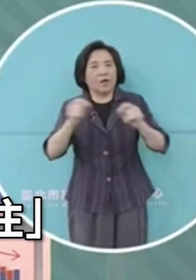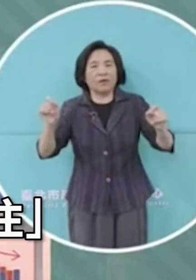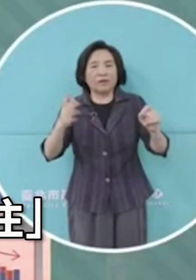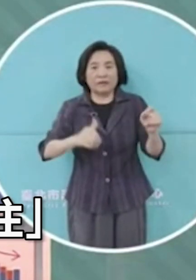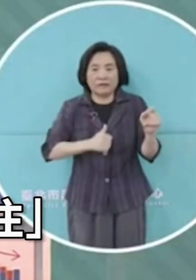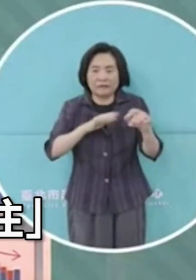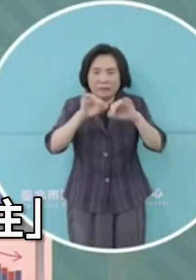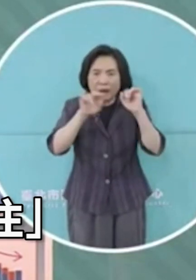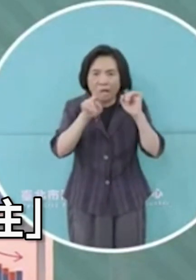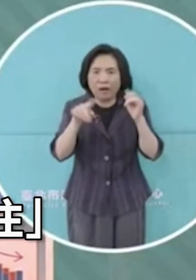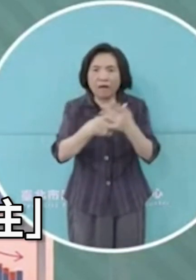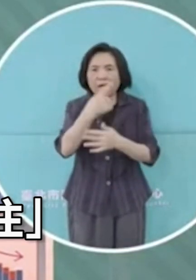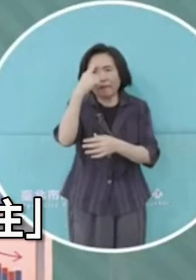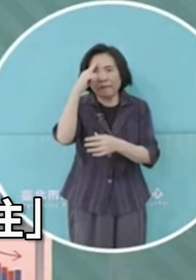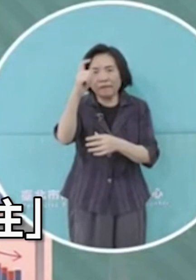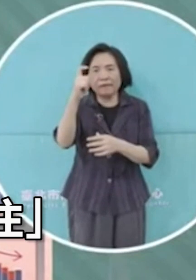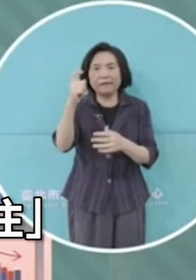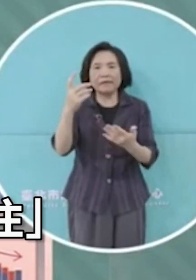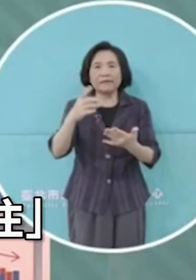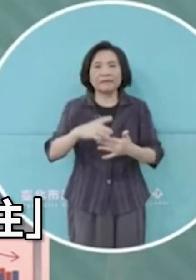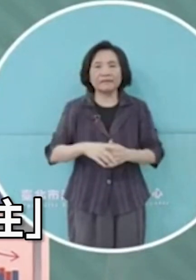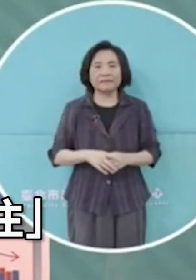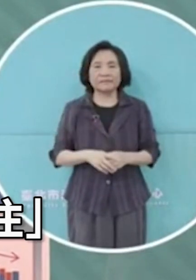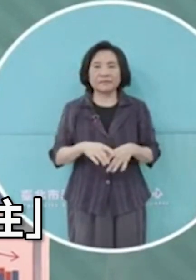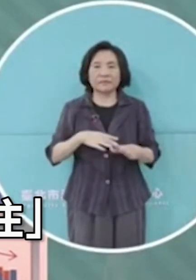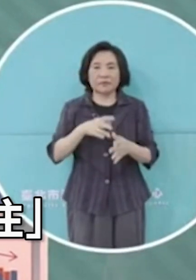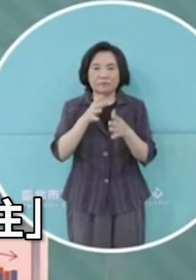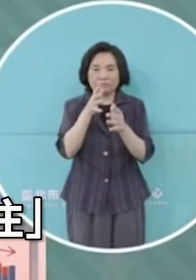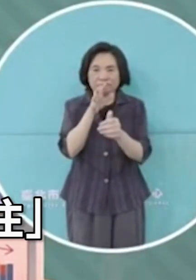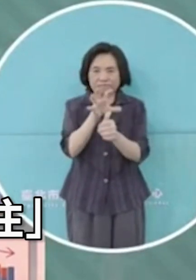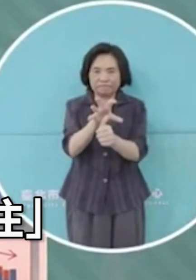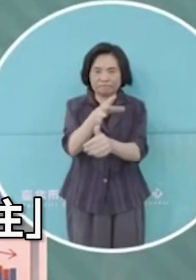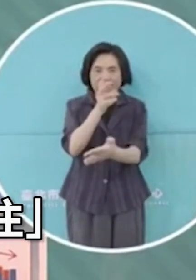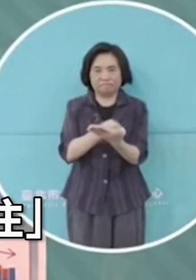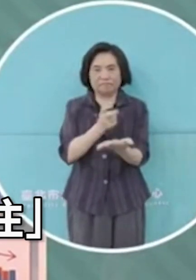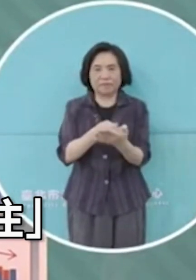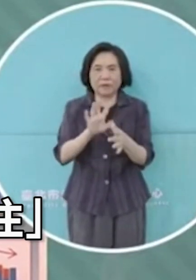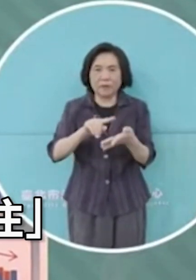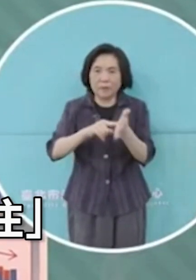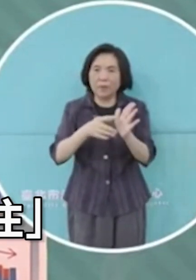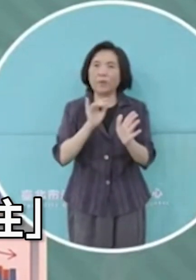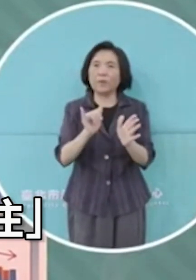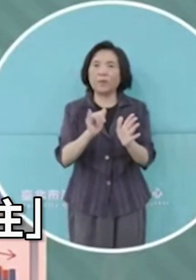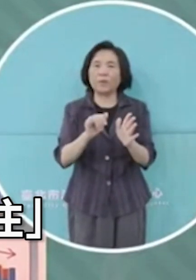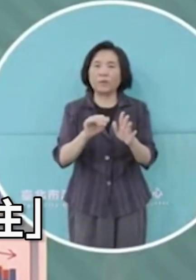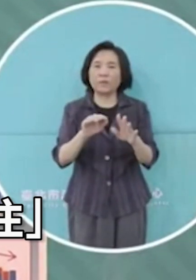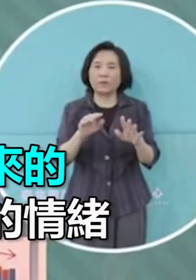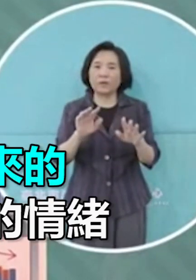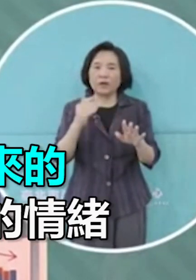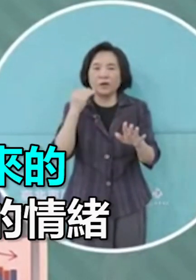10天了。那事实上是很严格的管制哦，要看出效果哦，差不多